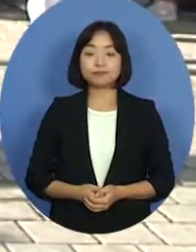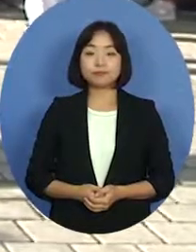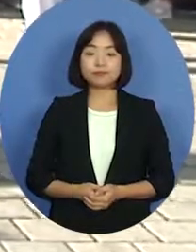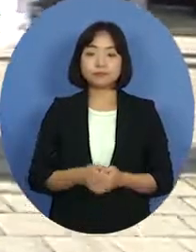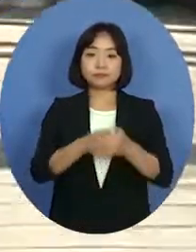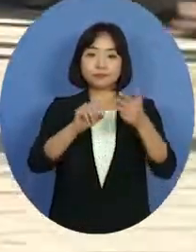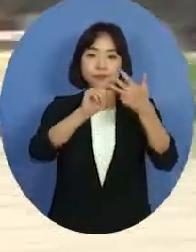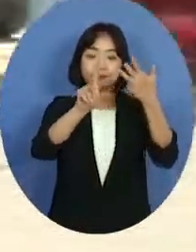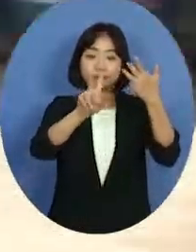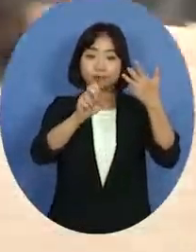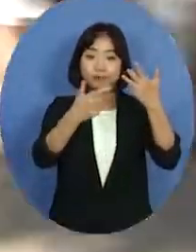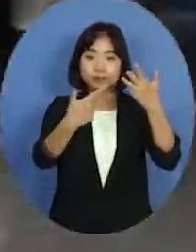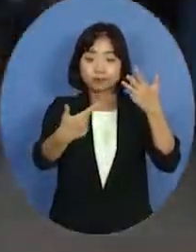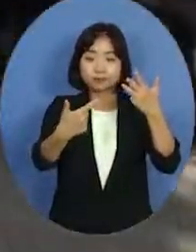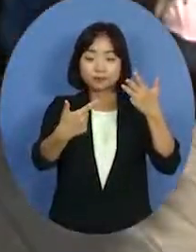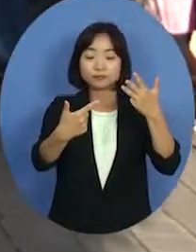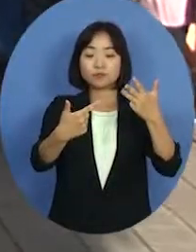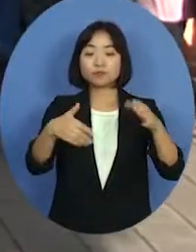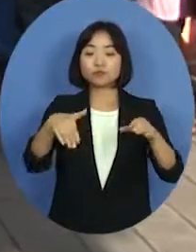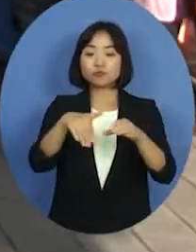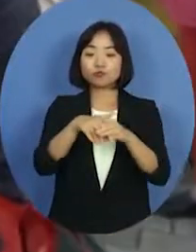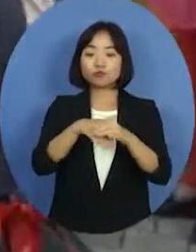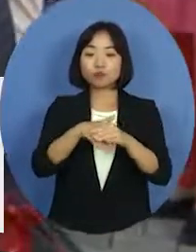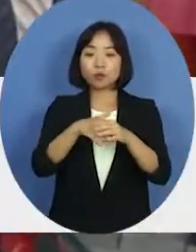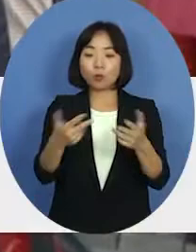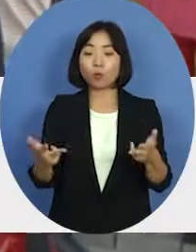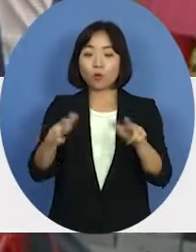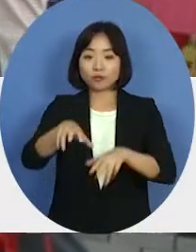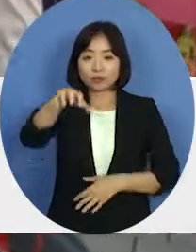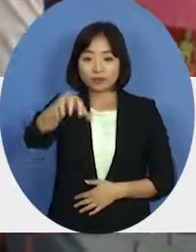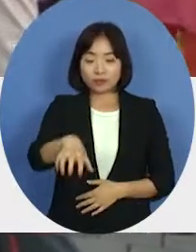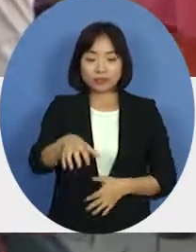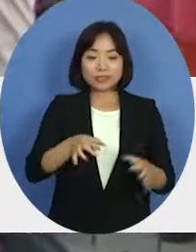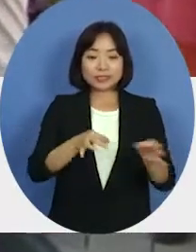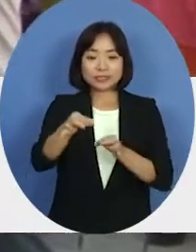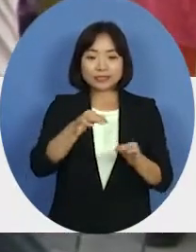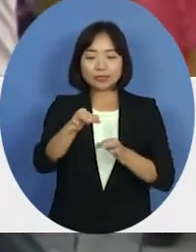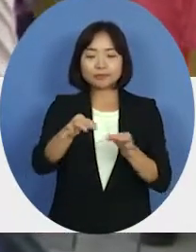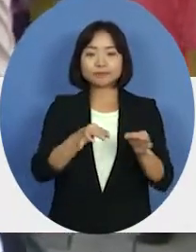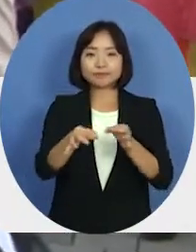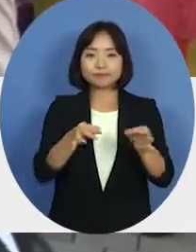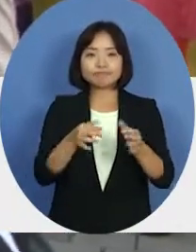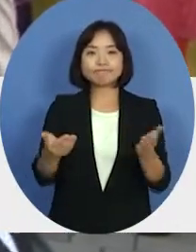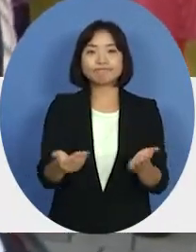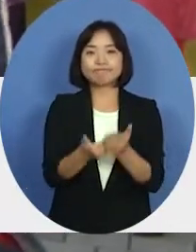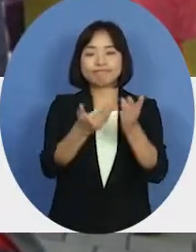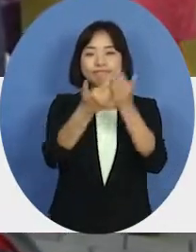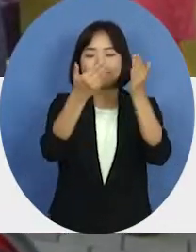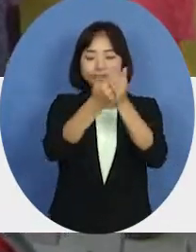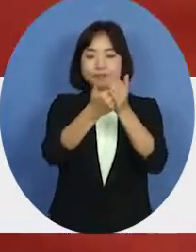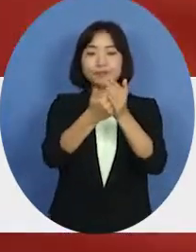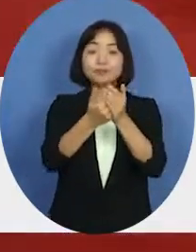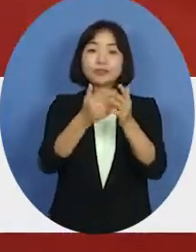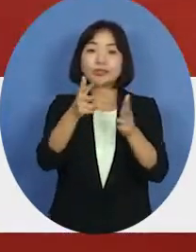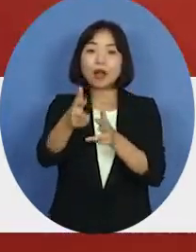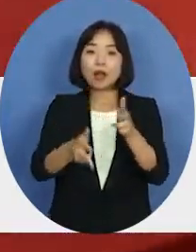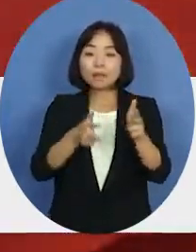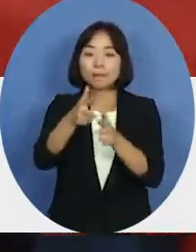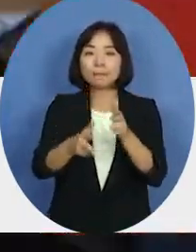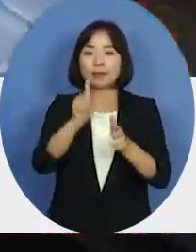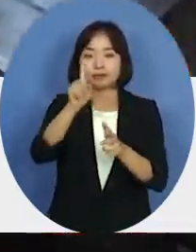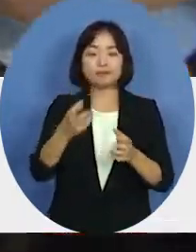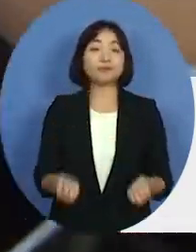지난 26일 공주산성시장 문화공원에서 전통시장 활성화와 문화관광형 시장 육성 사업의 일환으로